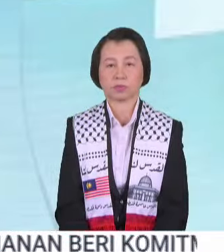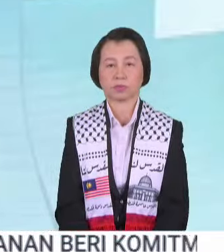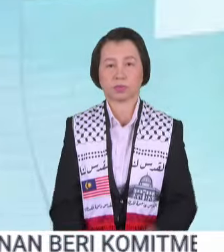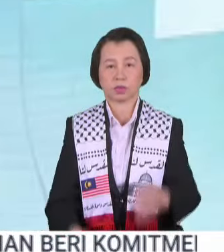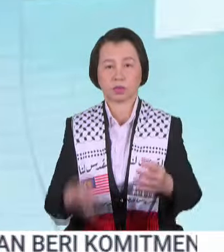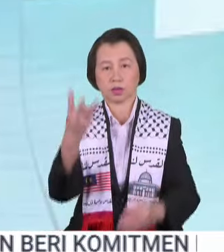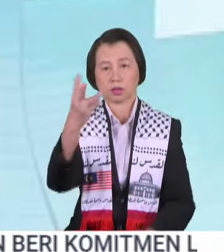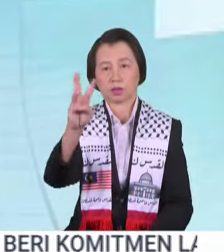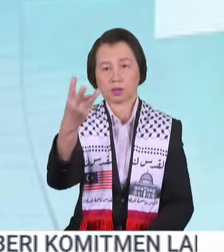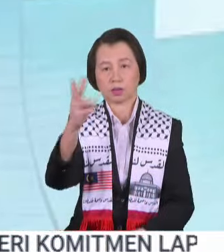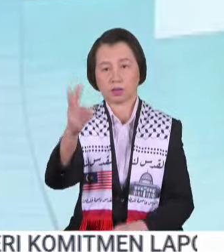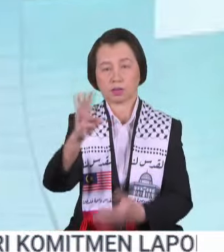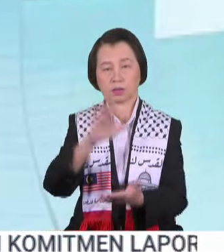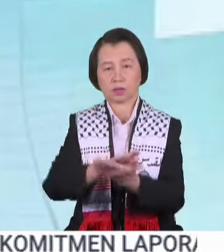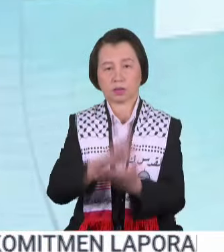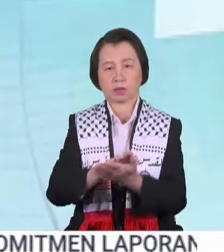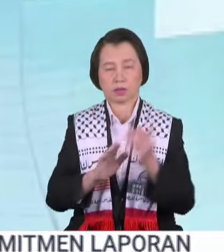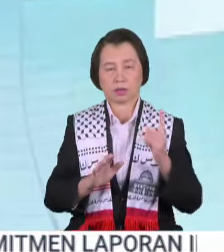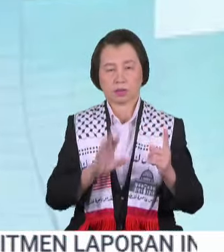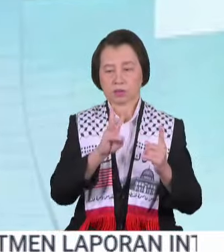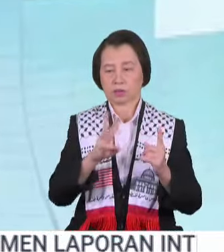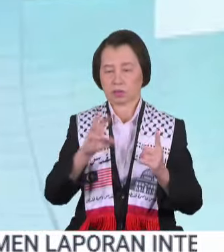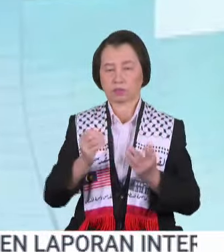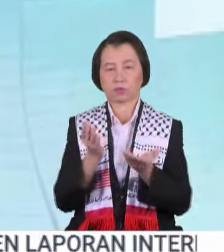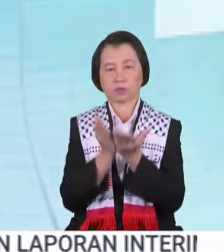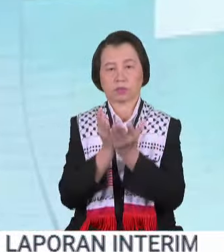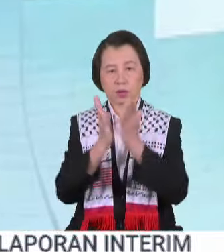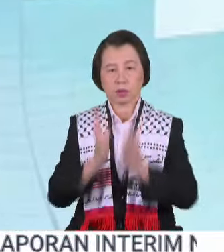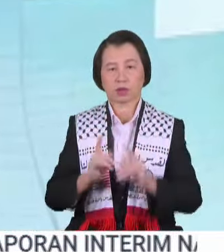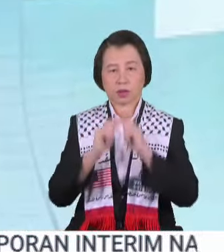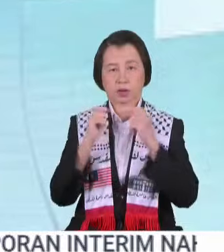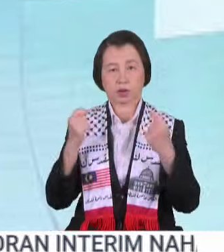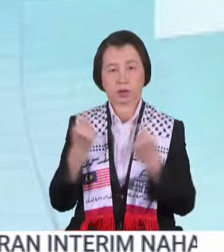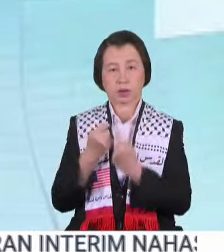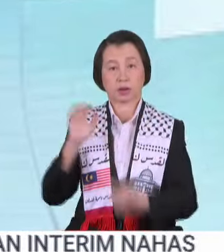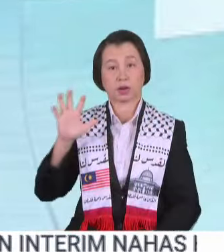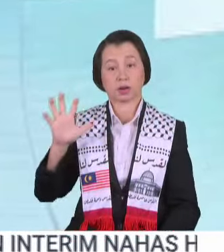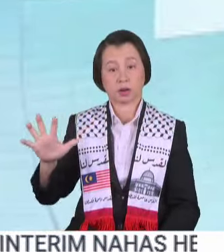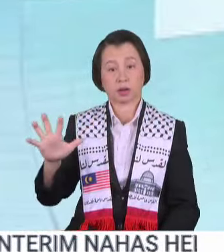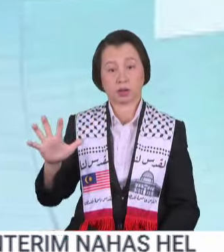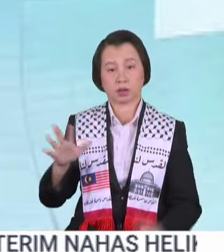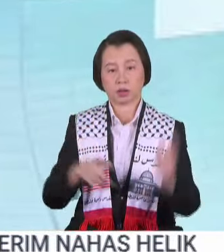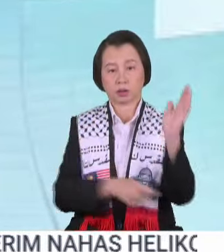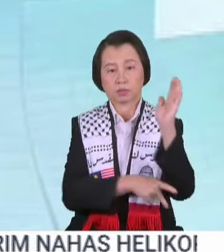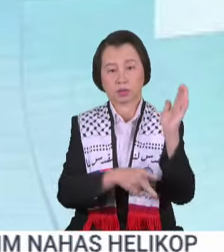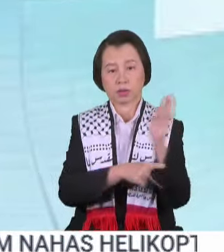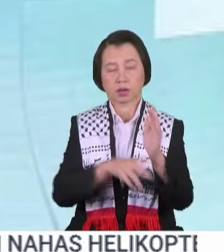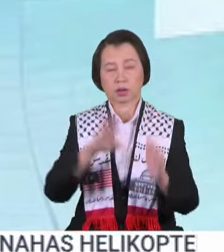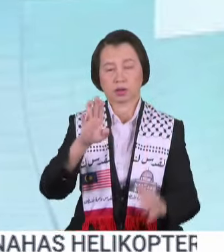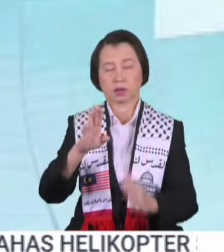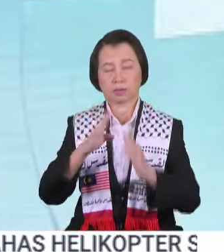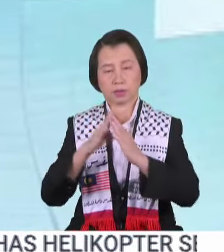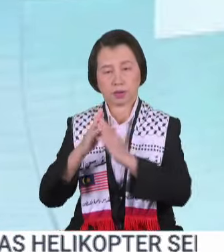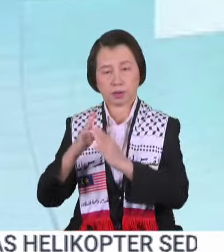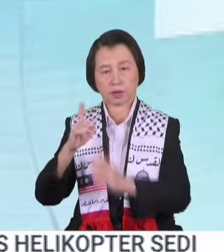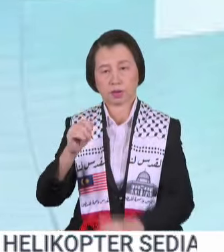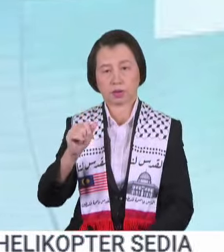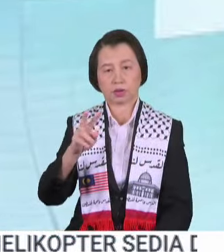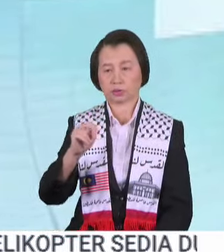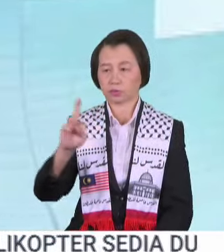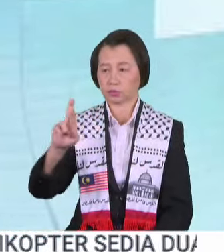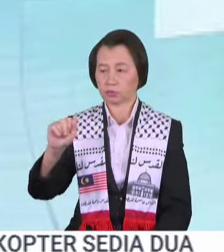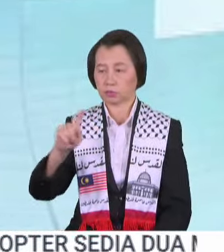Sebanyak 16 buah sekolah merangkumi 160 pelajar tingkatan 5 Parlimen Bandar Tun Razak menyertai program Engineering Day